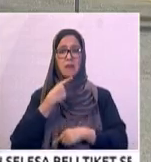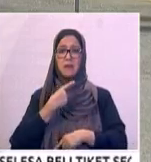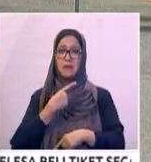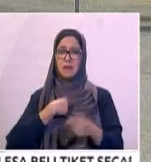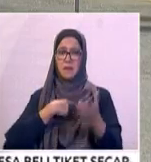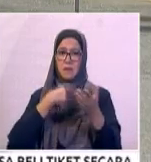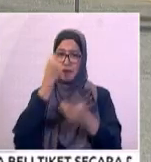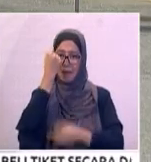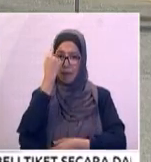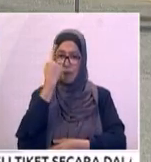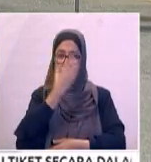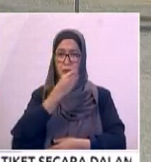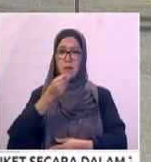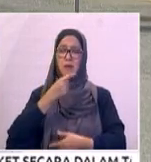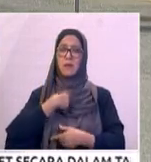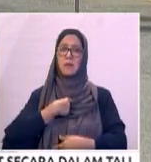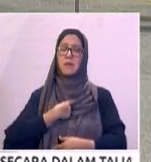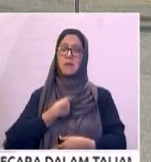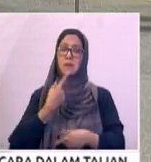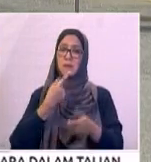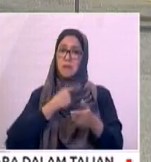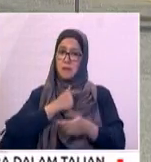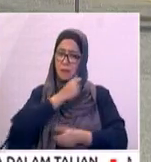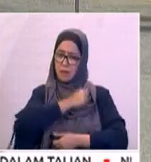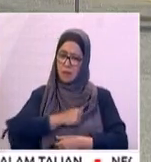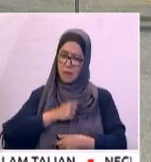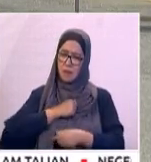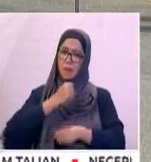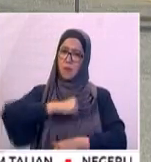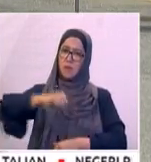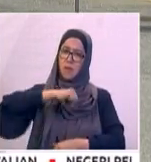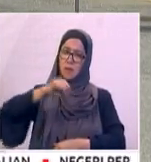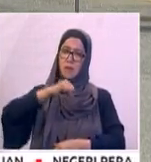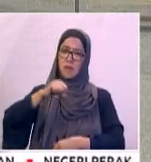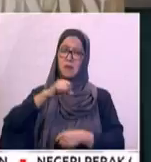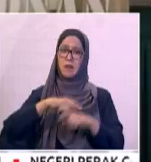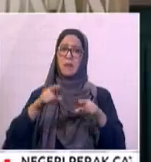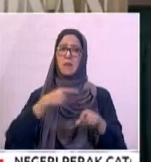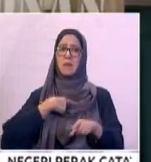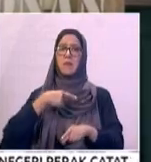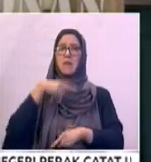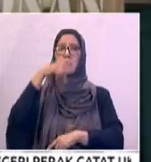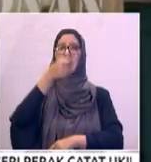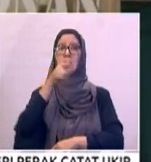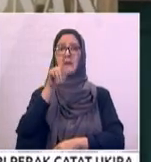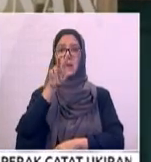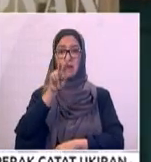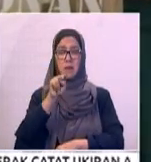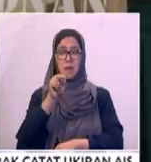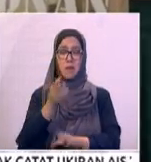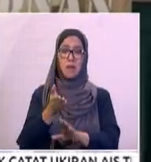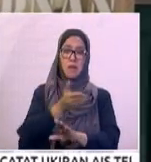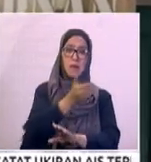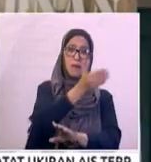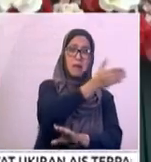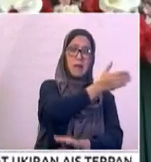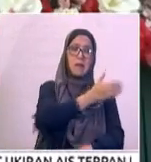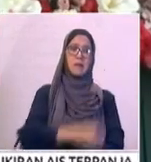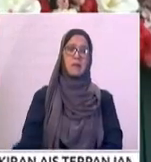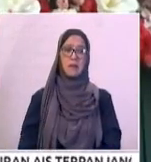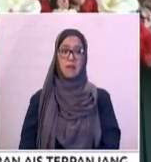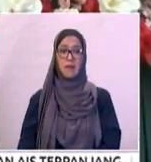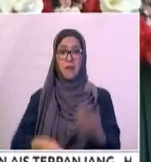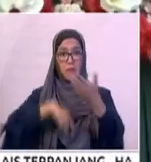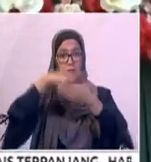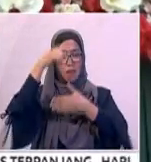perjuangan pahlawan perwira kita yang telah terkorban. Program pembacaan secara bergilir-gilir